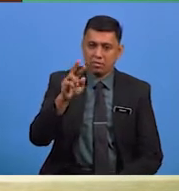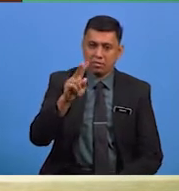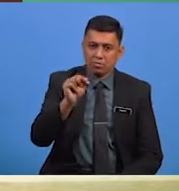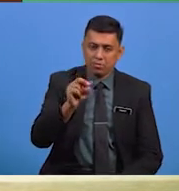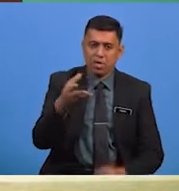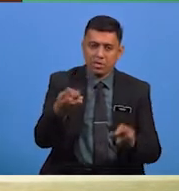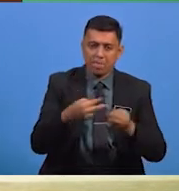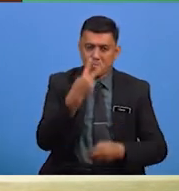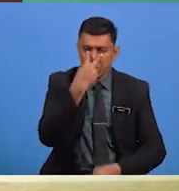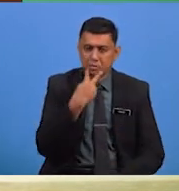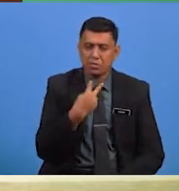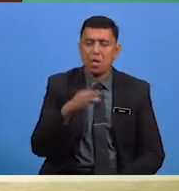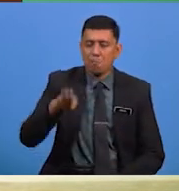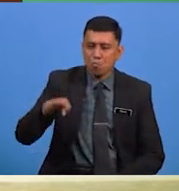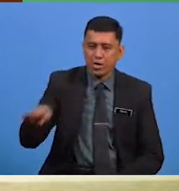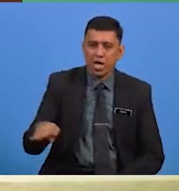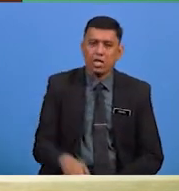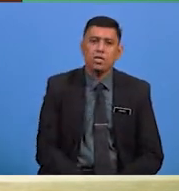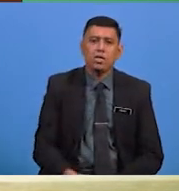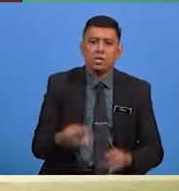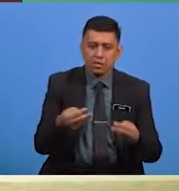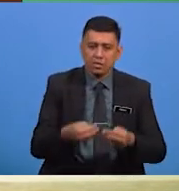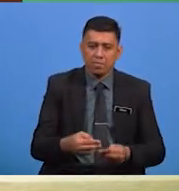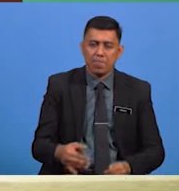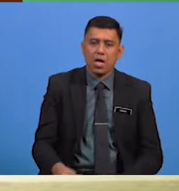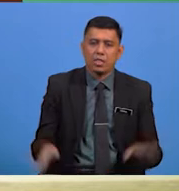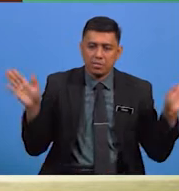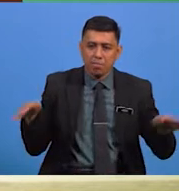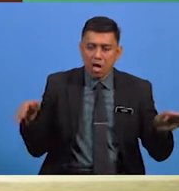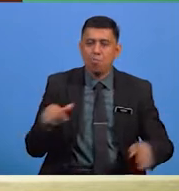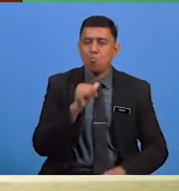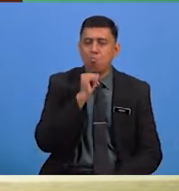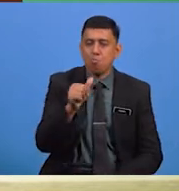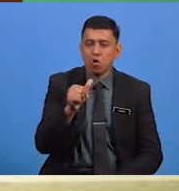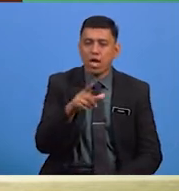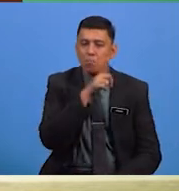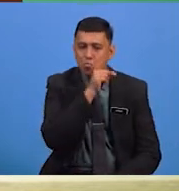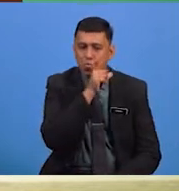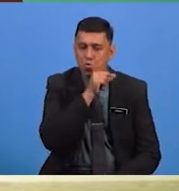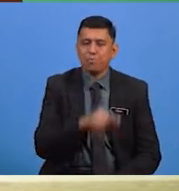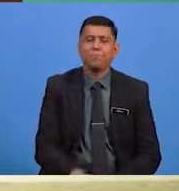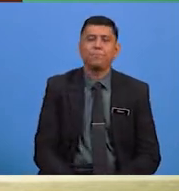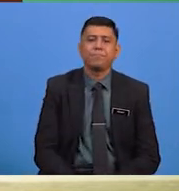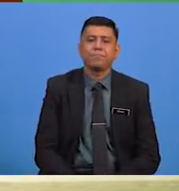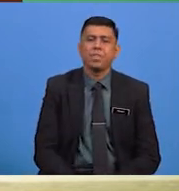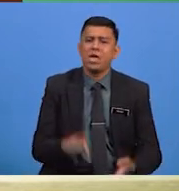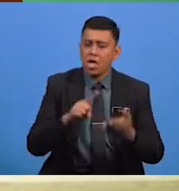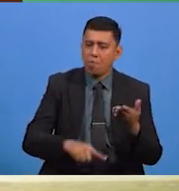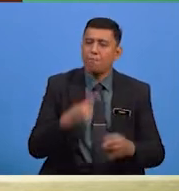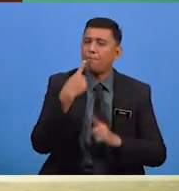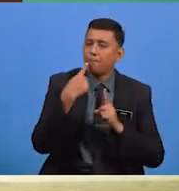menangis, budak, hendak terbang, bukan burung.